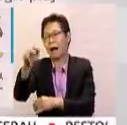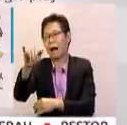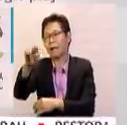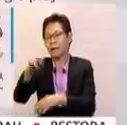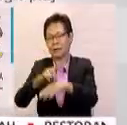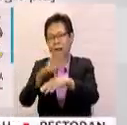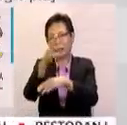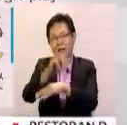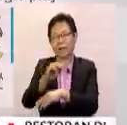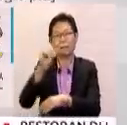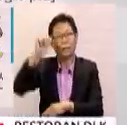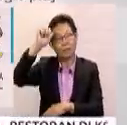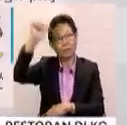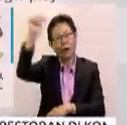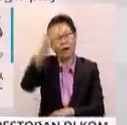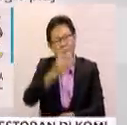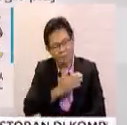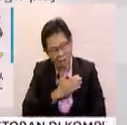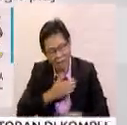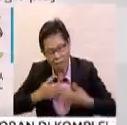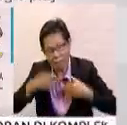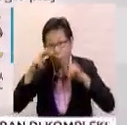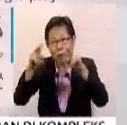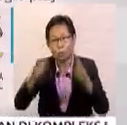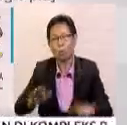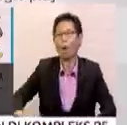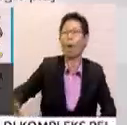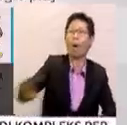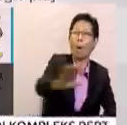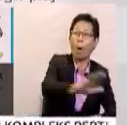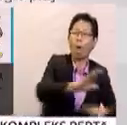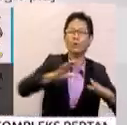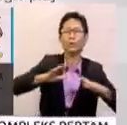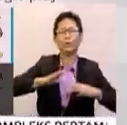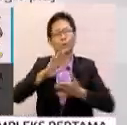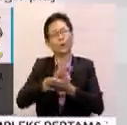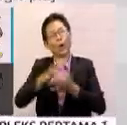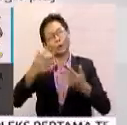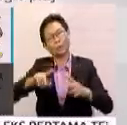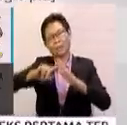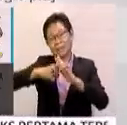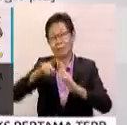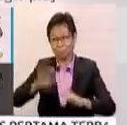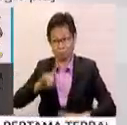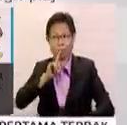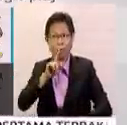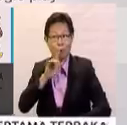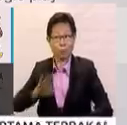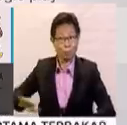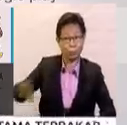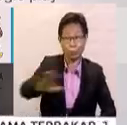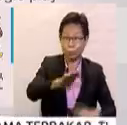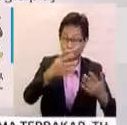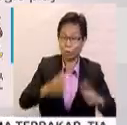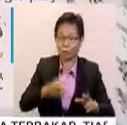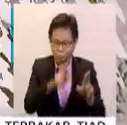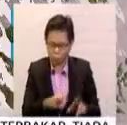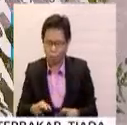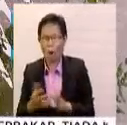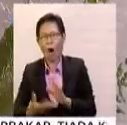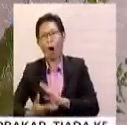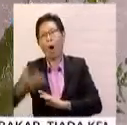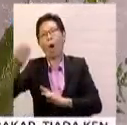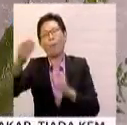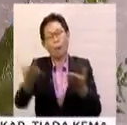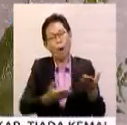Assalamualaikum dan salam sejahtera penonton sekalian Baiklah saudara cuti Sekolah Telah pun bermula dan pastinya ramai di antara Anda yang merancang untuk membawa